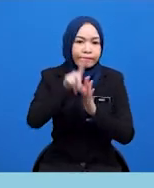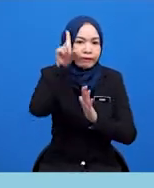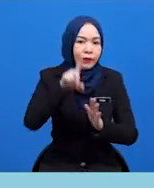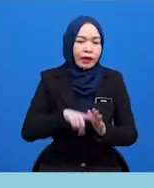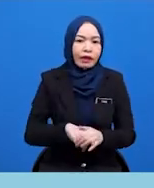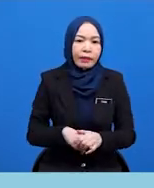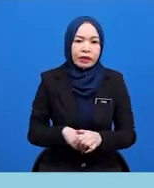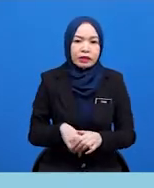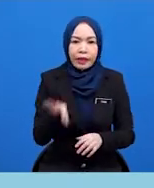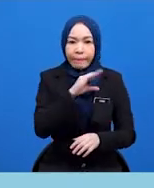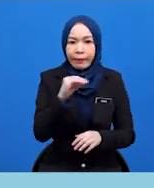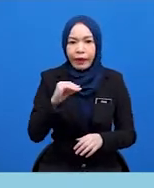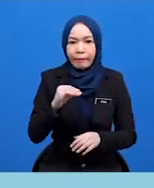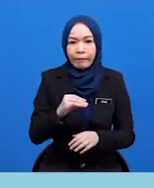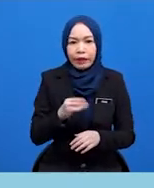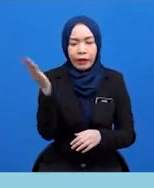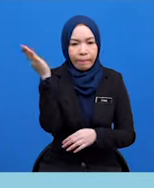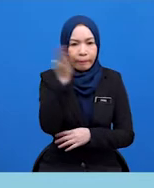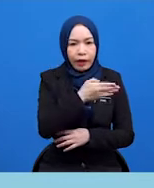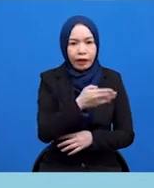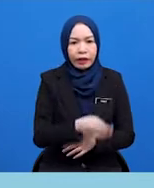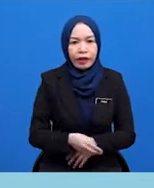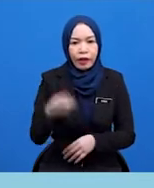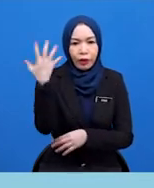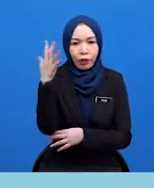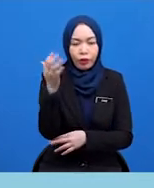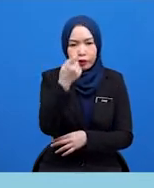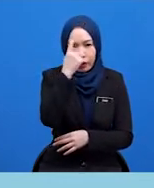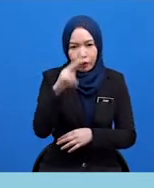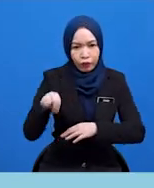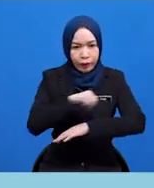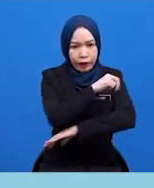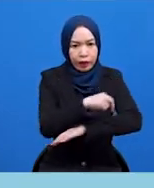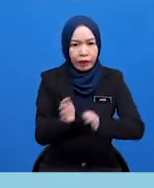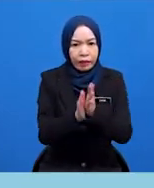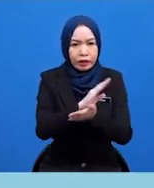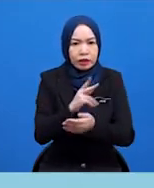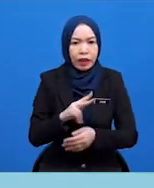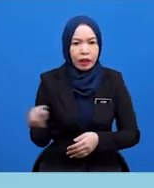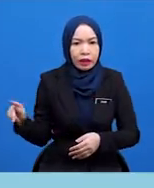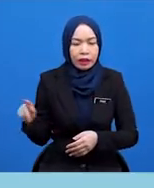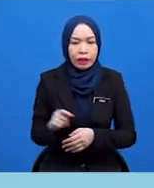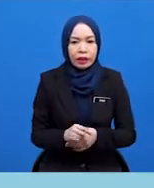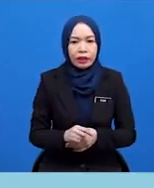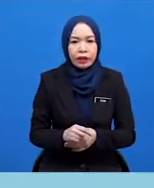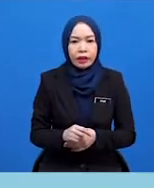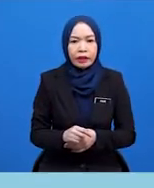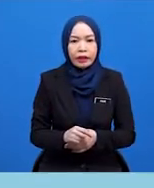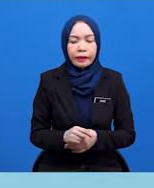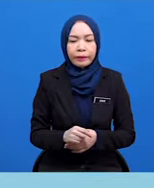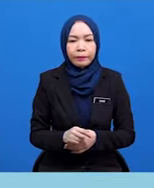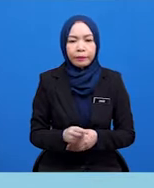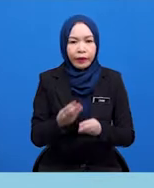Penebangan hutan untuk tujuan pertanian menyebabkan gangguan terhadap proses